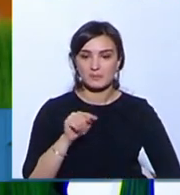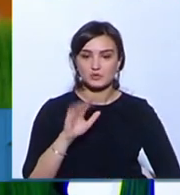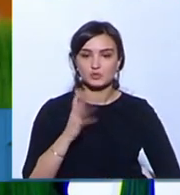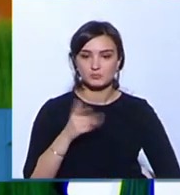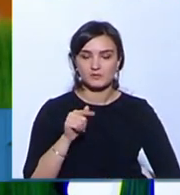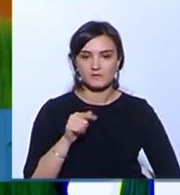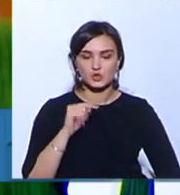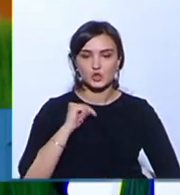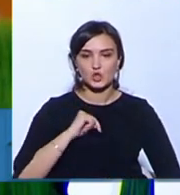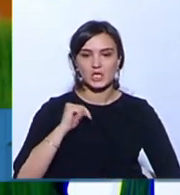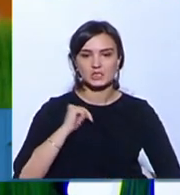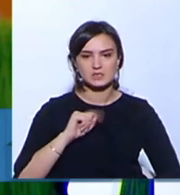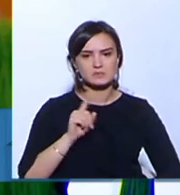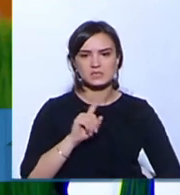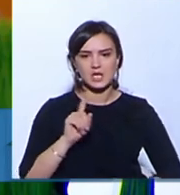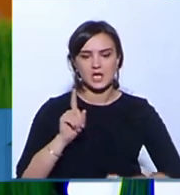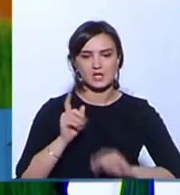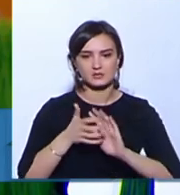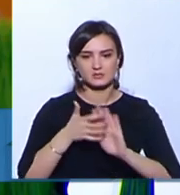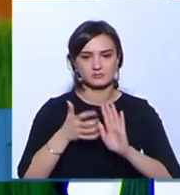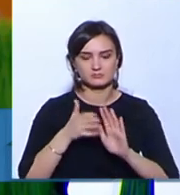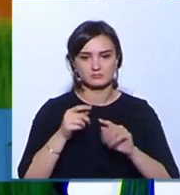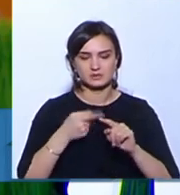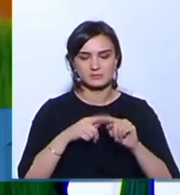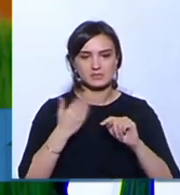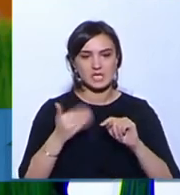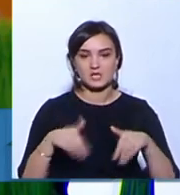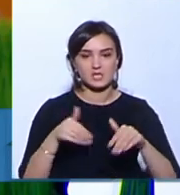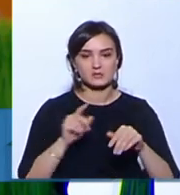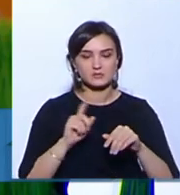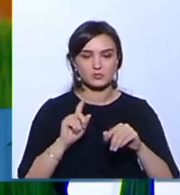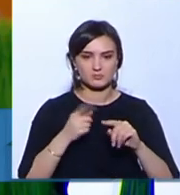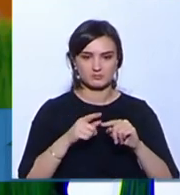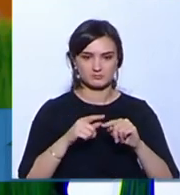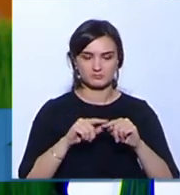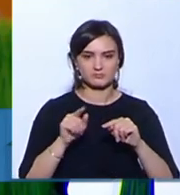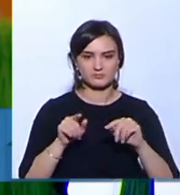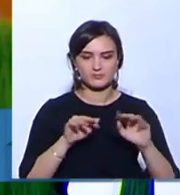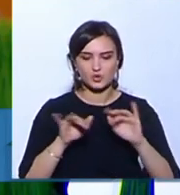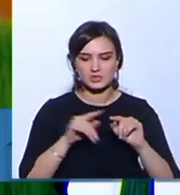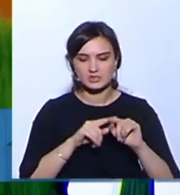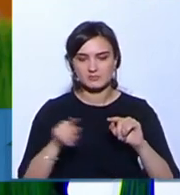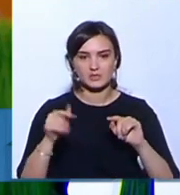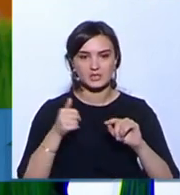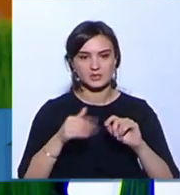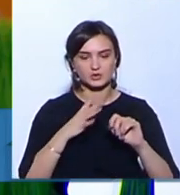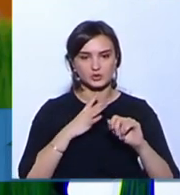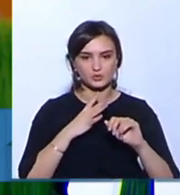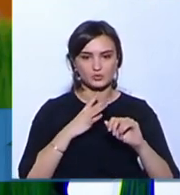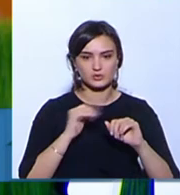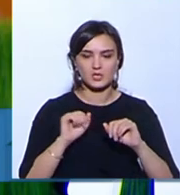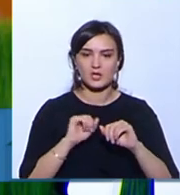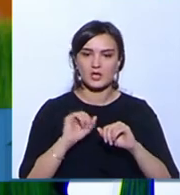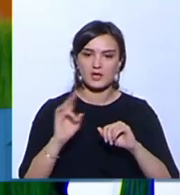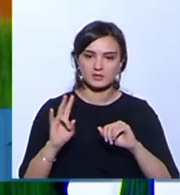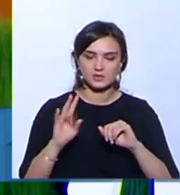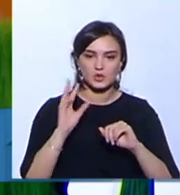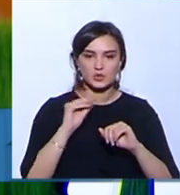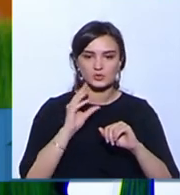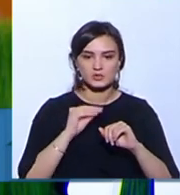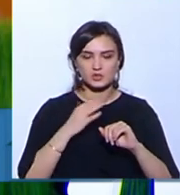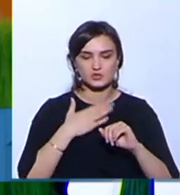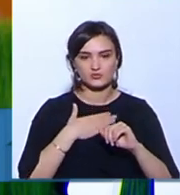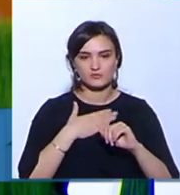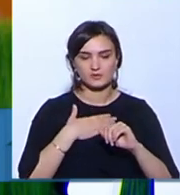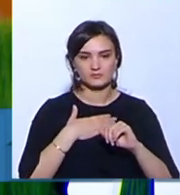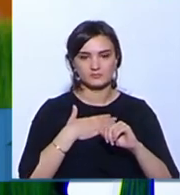შემთხვევაში ორგანიზმს რაღაც არ აქვს იმისათვის, რომ სათანადოდ წარიმართოს პროცესები. ან როდესაც